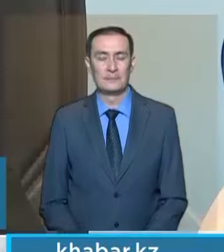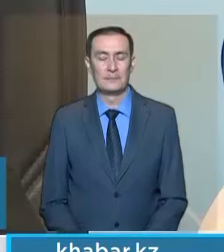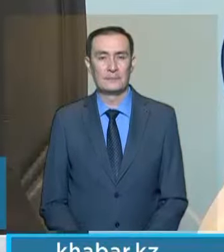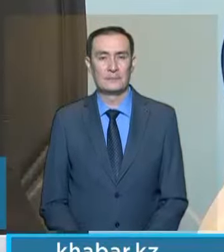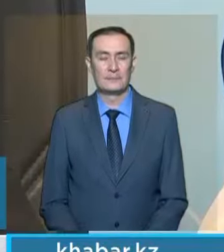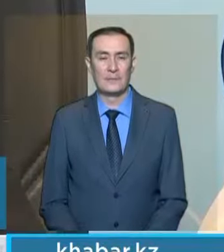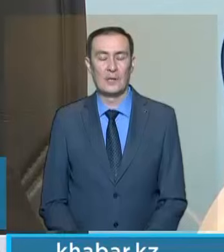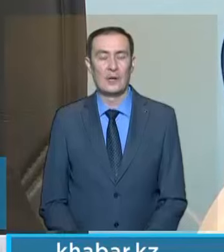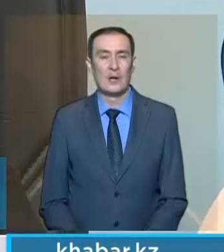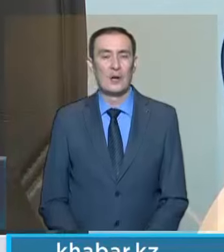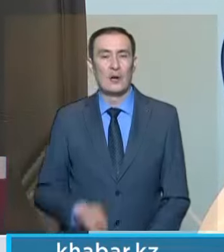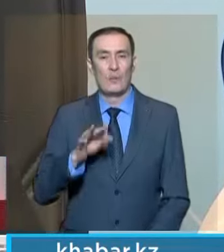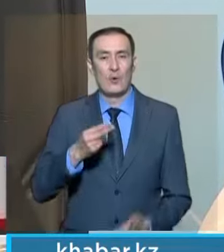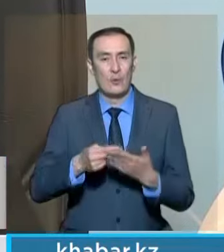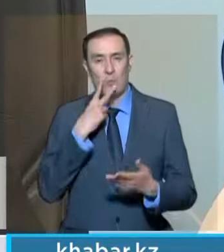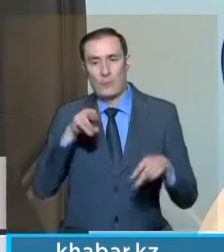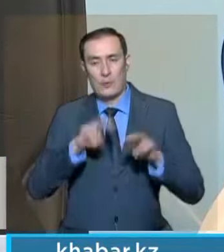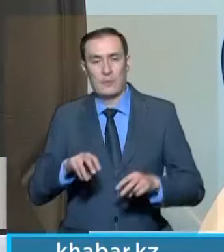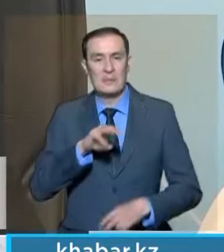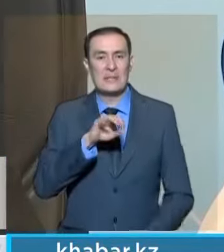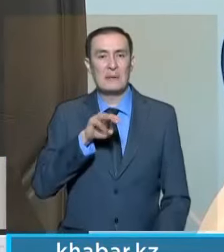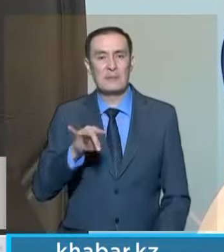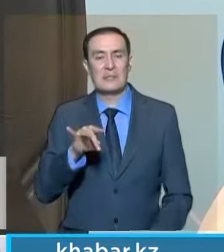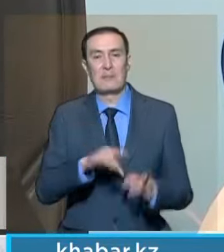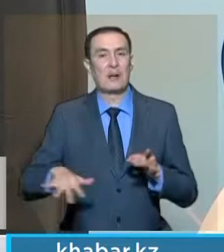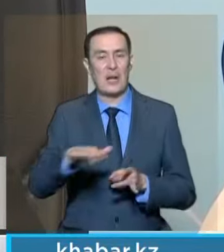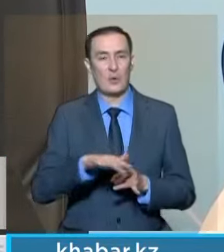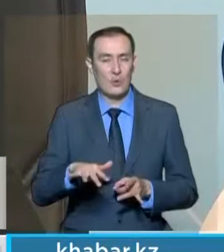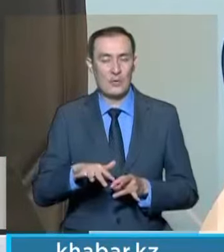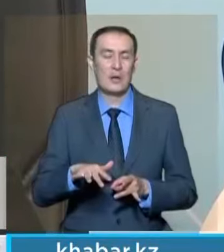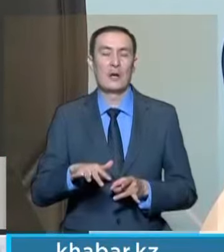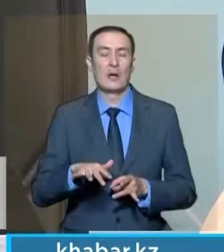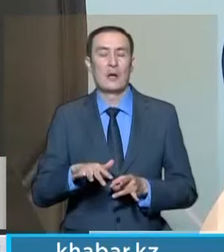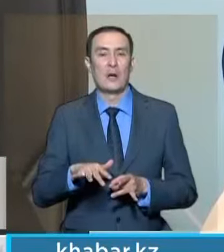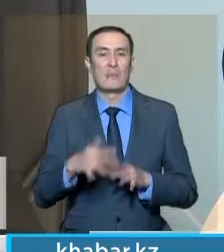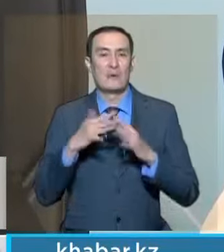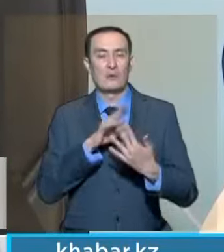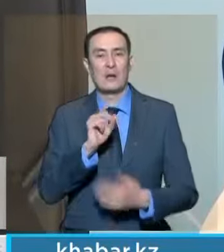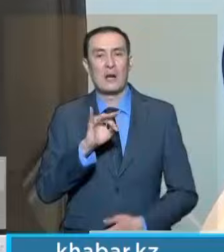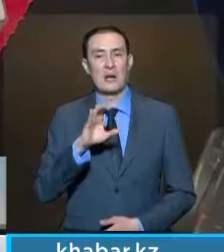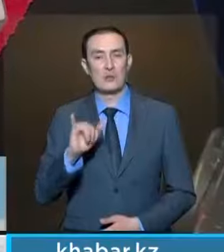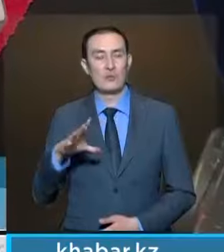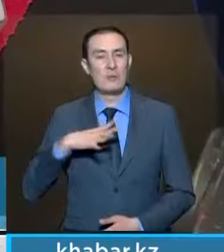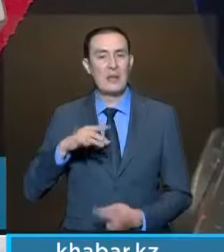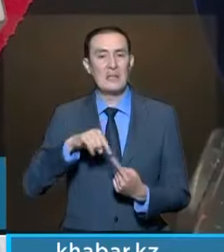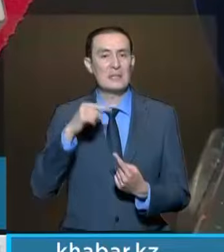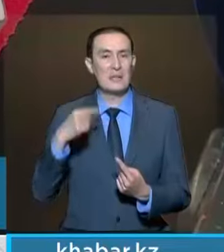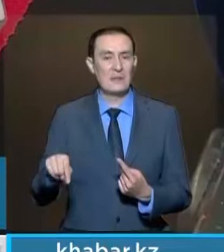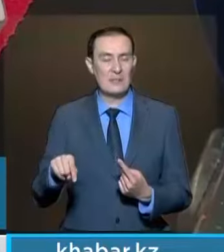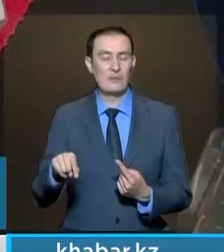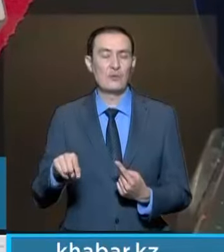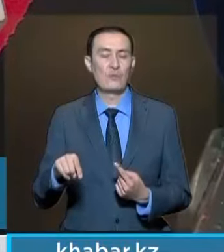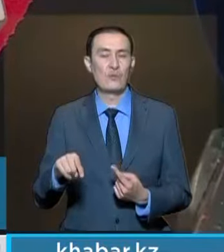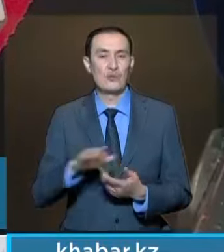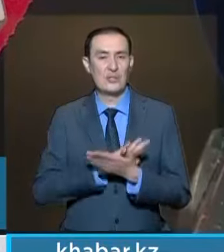По несоответствующим пробам в Темирском районе, поселок Алтахарасу, было несоответствие по микробным